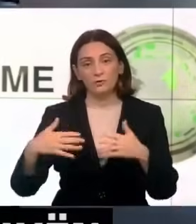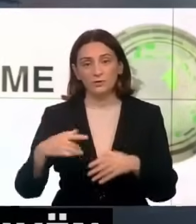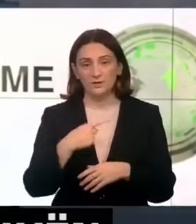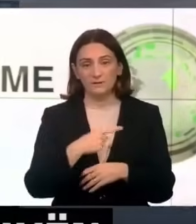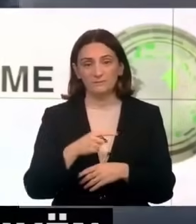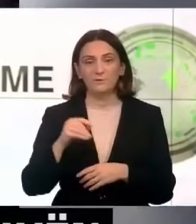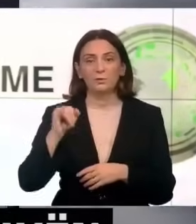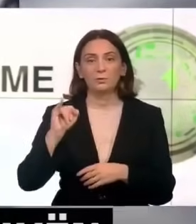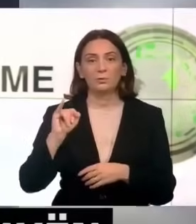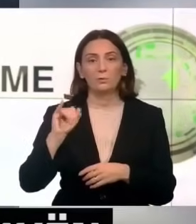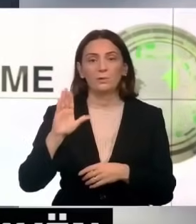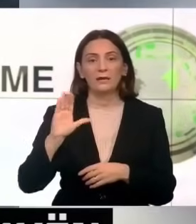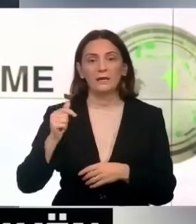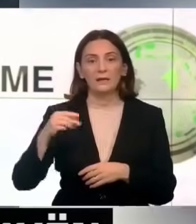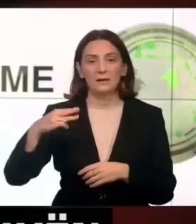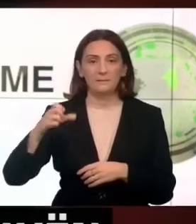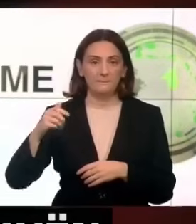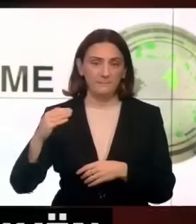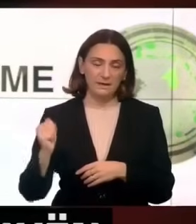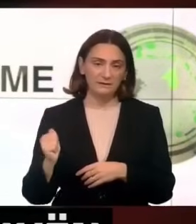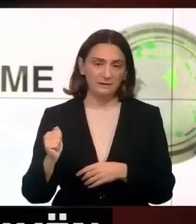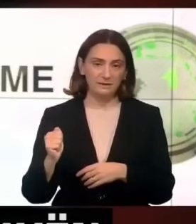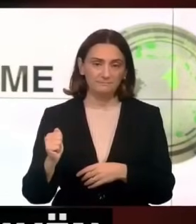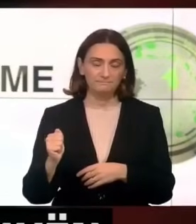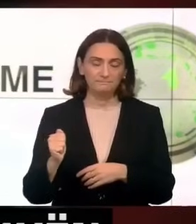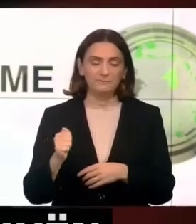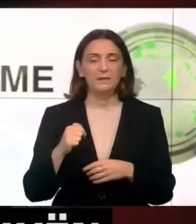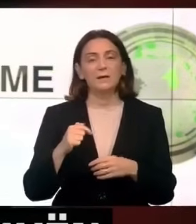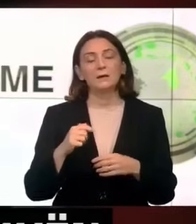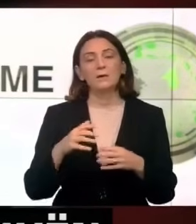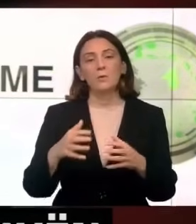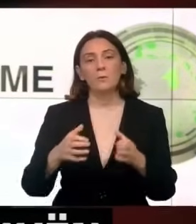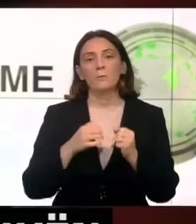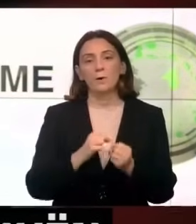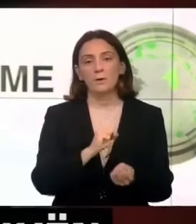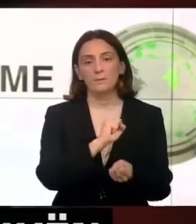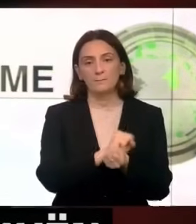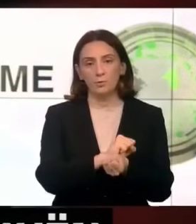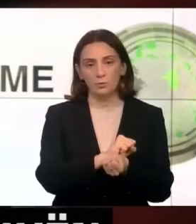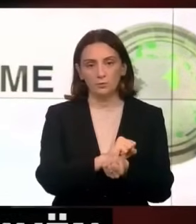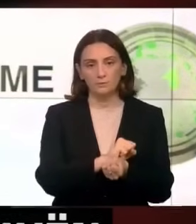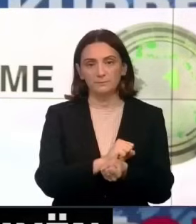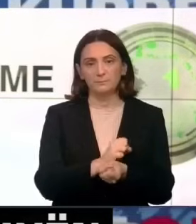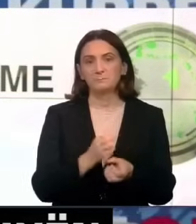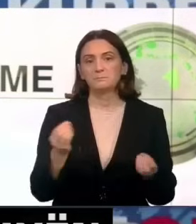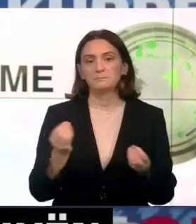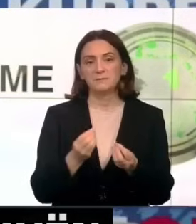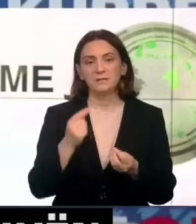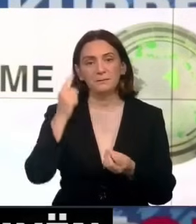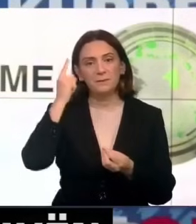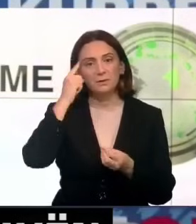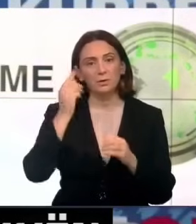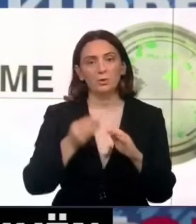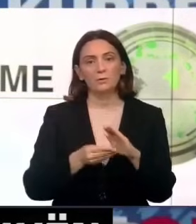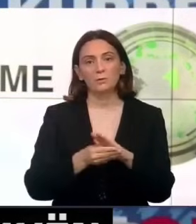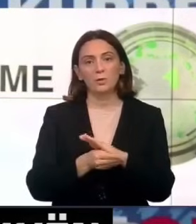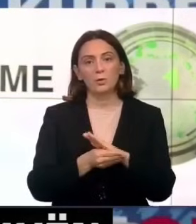Ilir Meta, i cili ndodhet në burg për tre akuza: korrupsion, pastrim parash dhe fshehje pasurie. Nuk do të